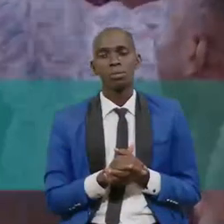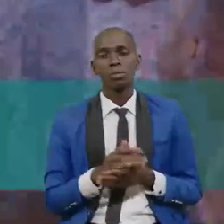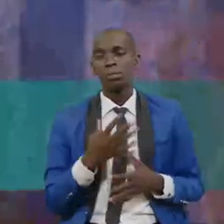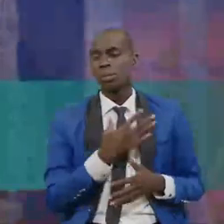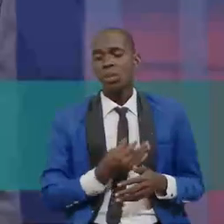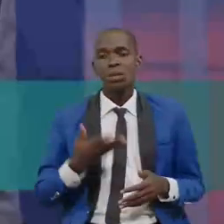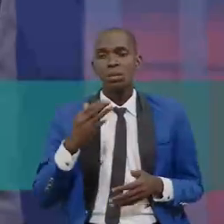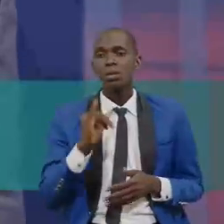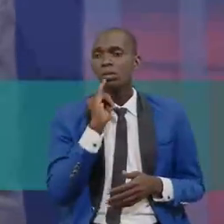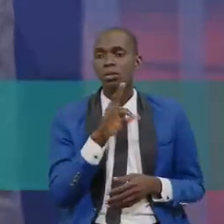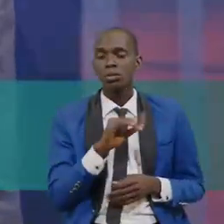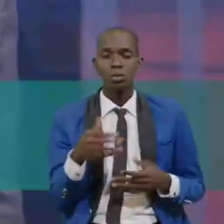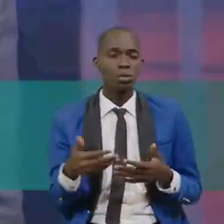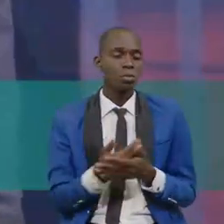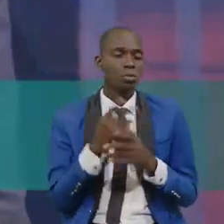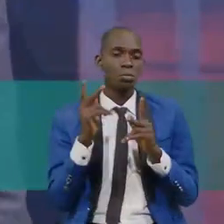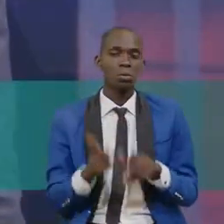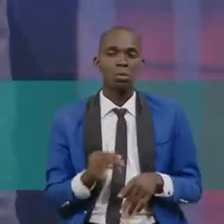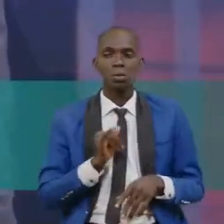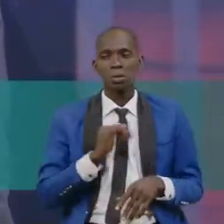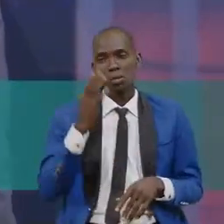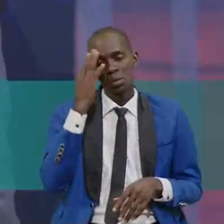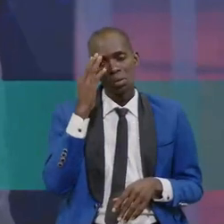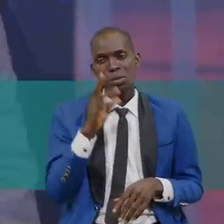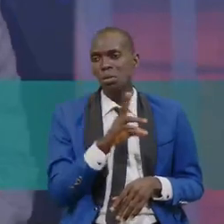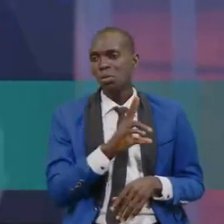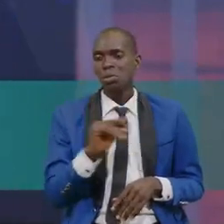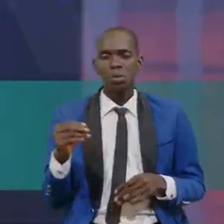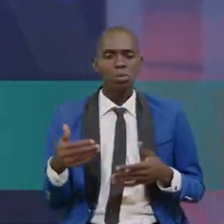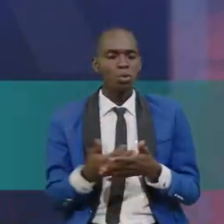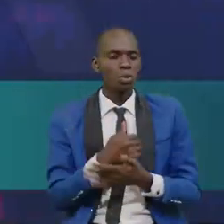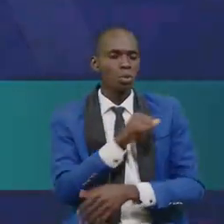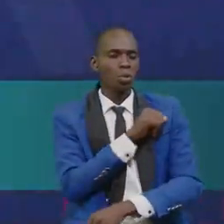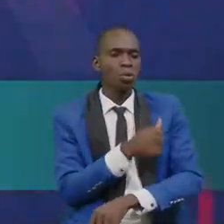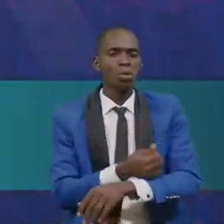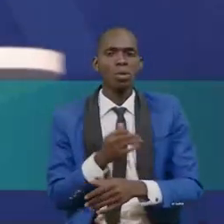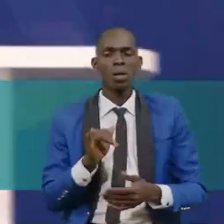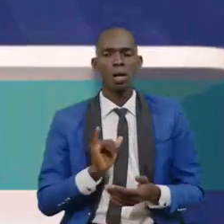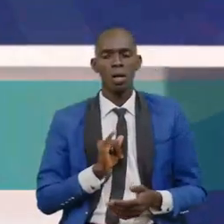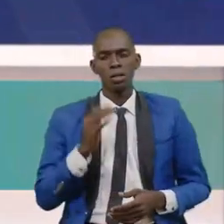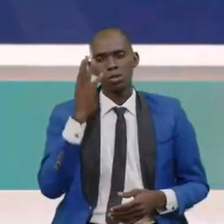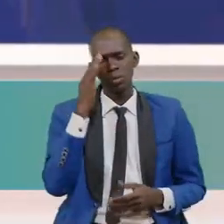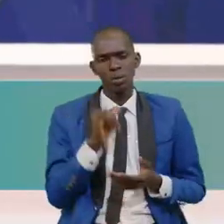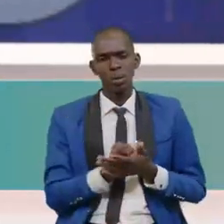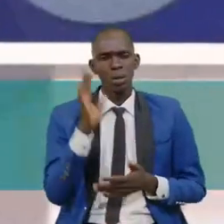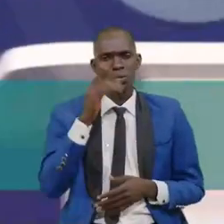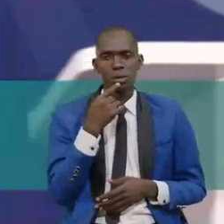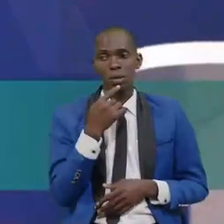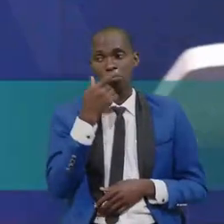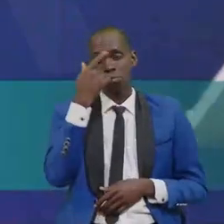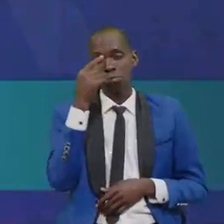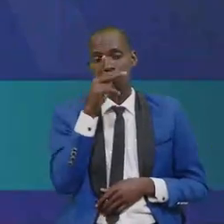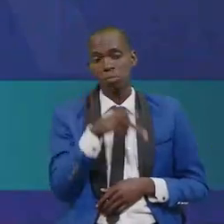Et aucune nouvelle personne que je vais connaître. Il n'y a aucune nouvelle autorité que je vais connaître. Et je vais dire, ah, parce qu'il est